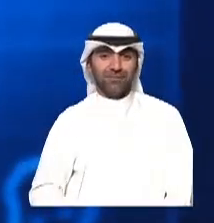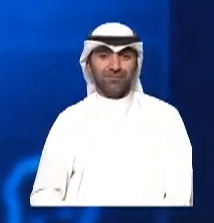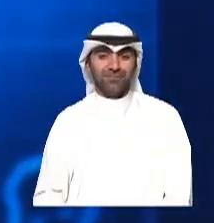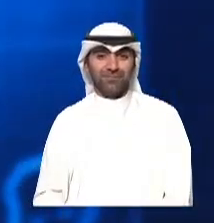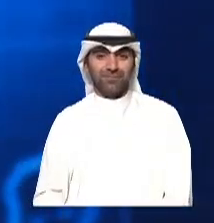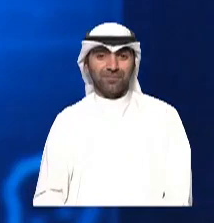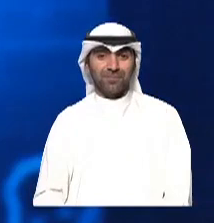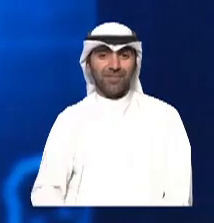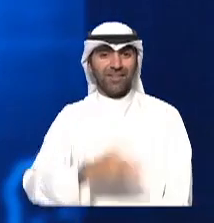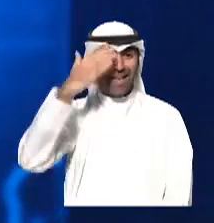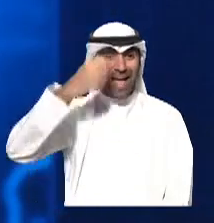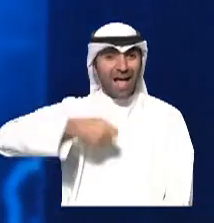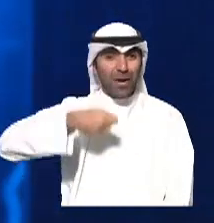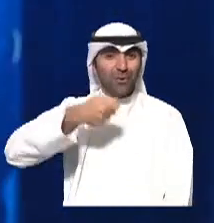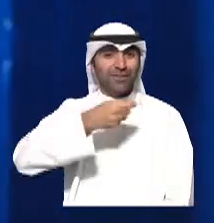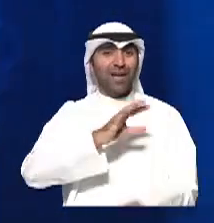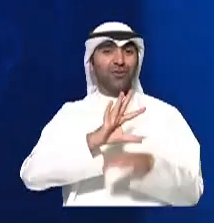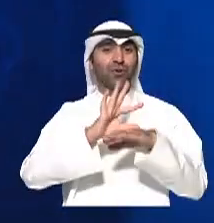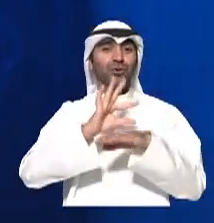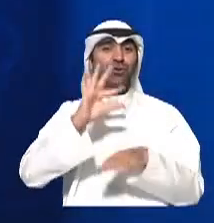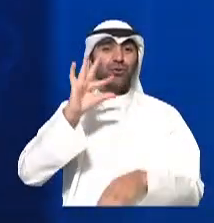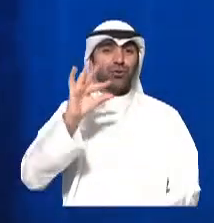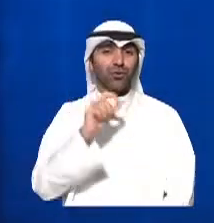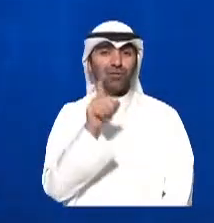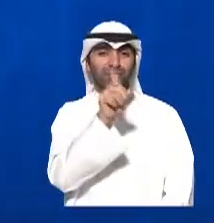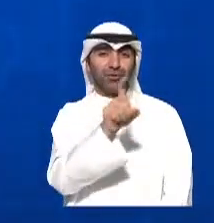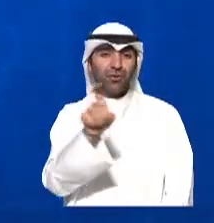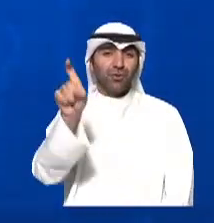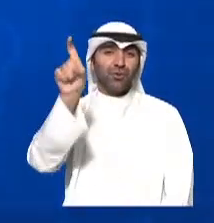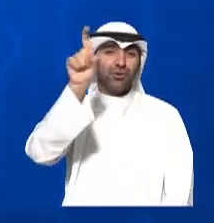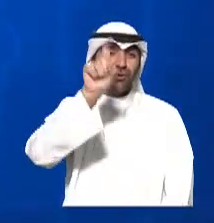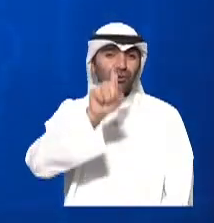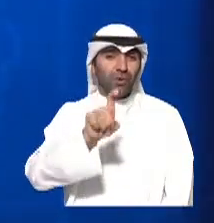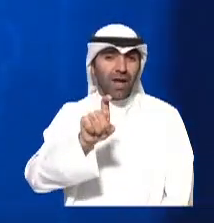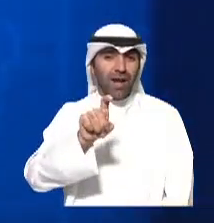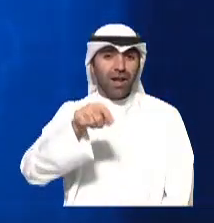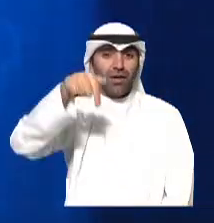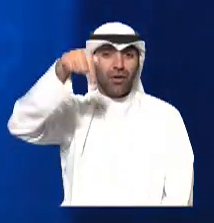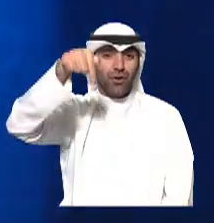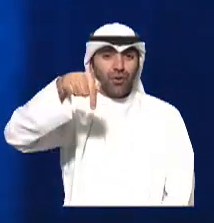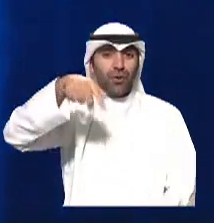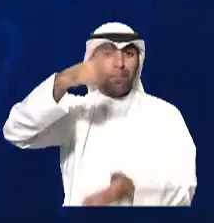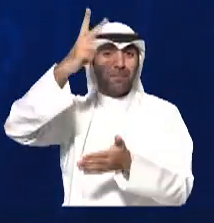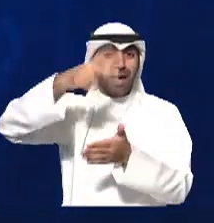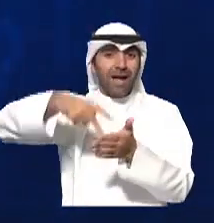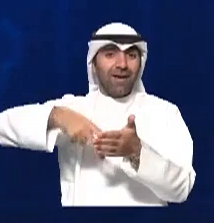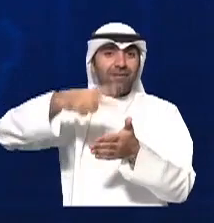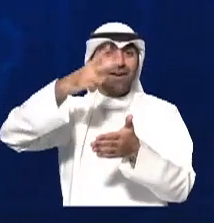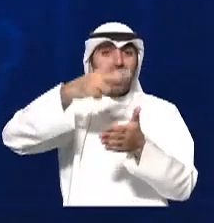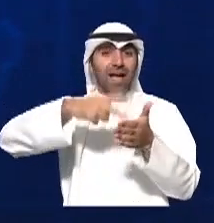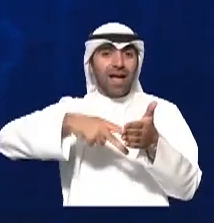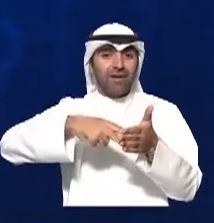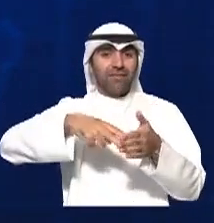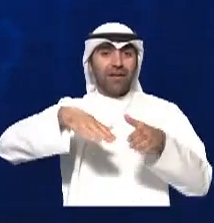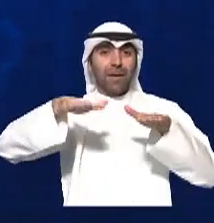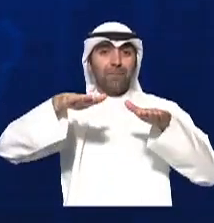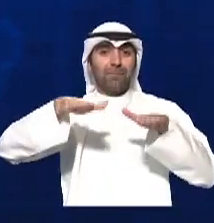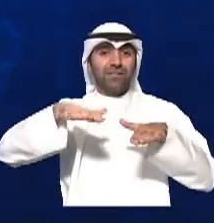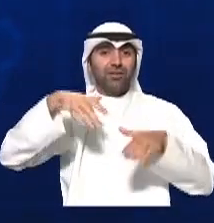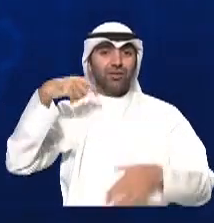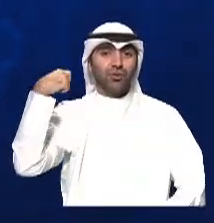معنا في هذا اللقاء. نود في البداية التذكير بقرارات وزارة الصحة اليوم وأثر هذه القرارات